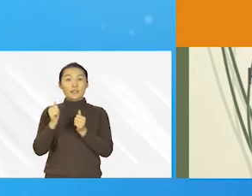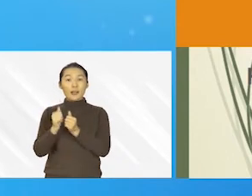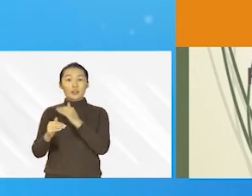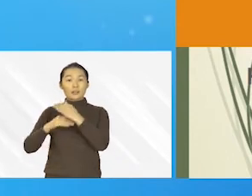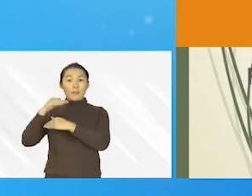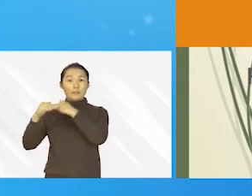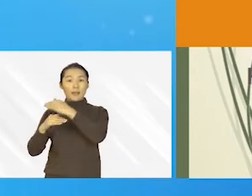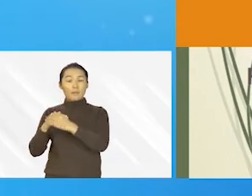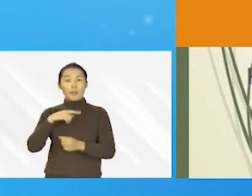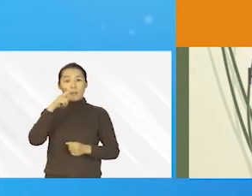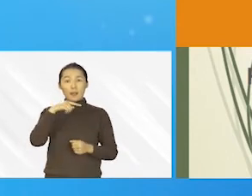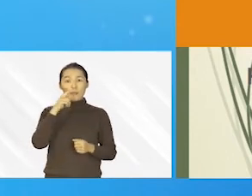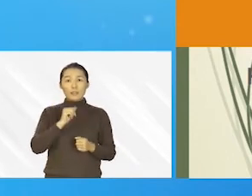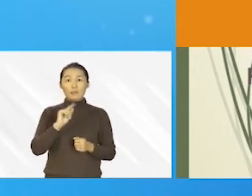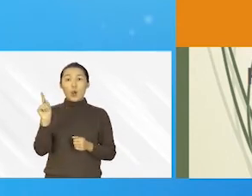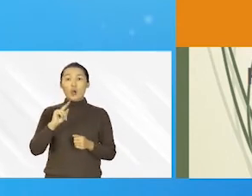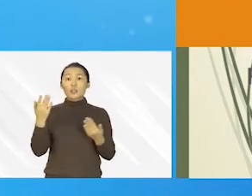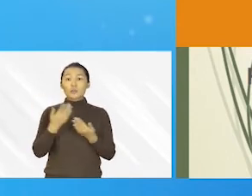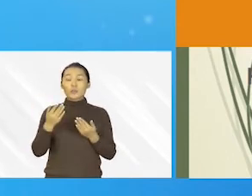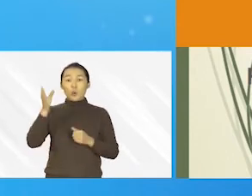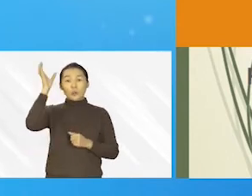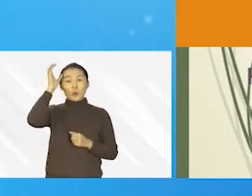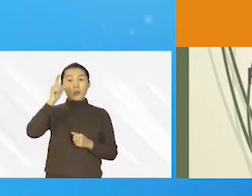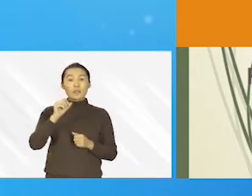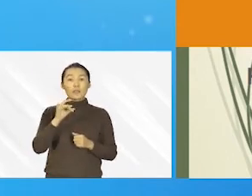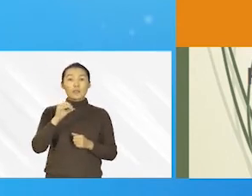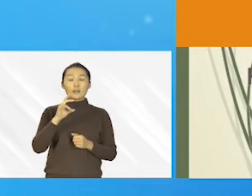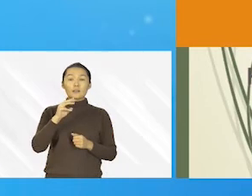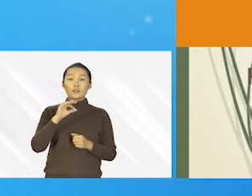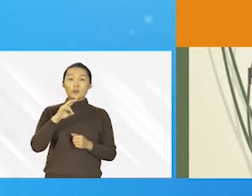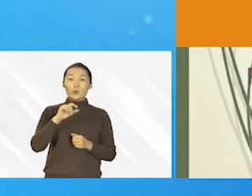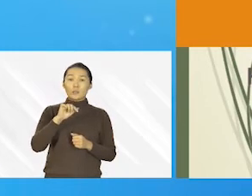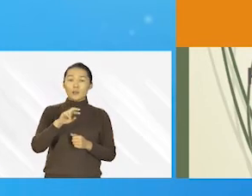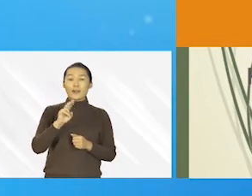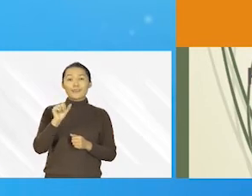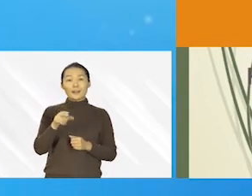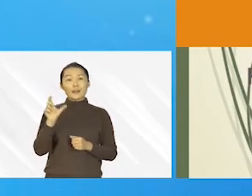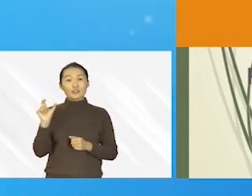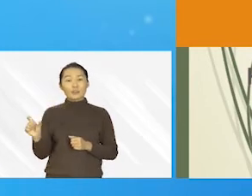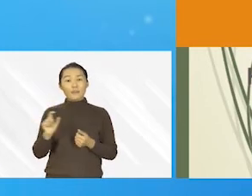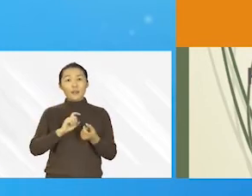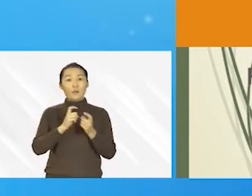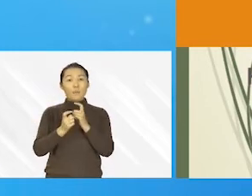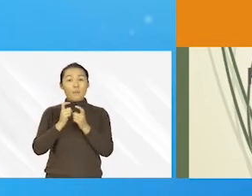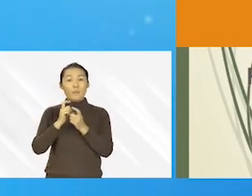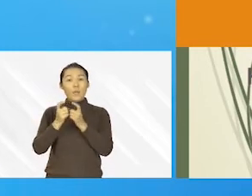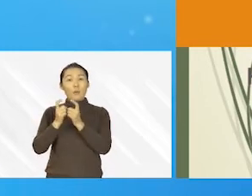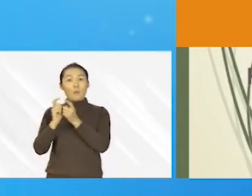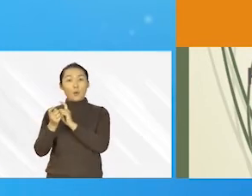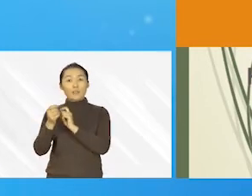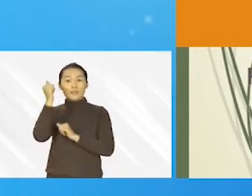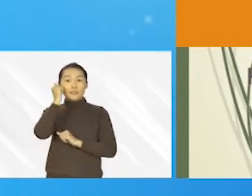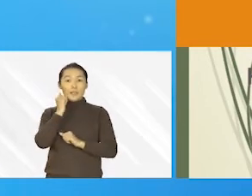этапе. Поговорим о том, что такое наука геронтология и как человек борется со старением.